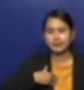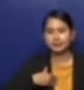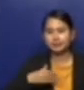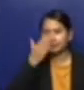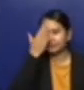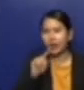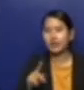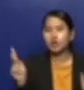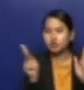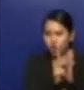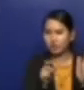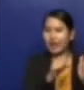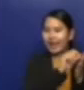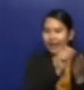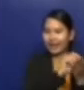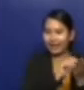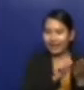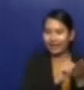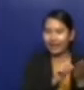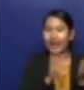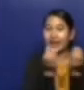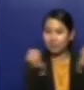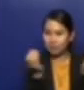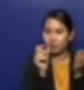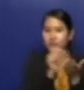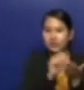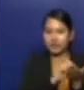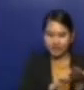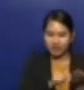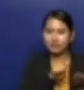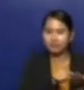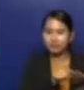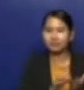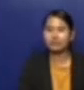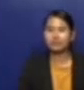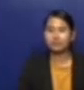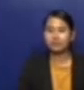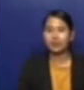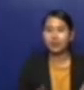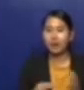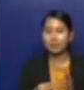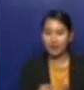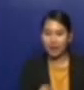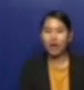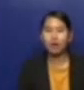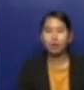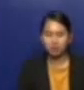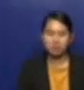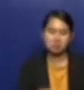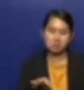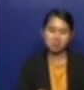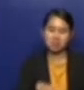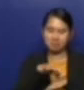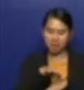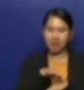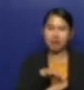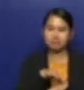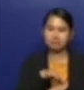เขียนไว้อย่างนี้คุณจะไม่เลือกคนที่แต่งตั้งคุณแล้วคุณจะไปเ